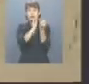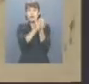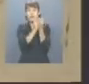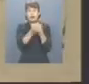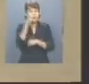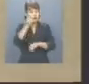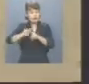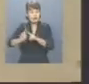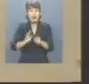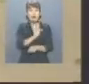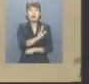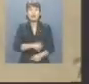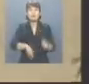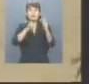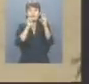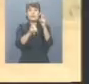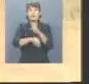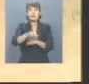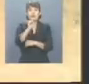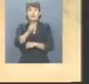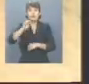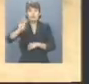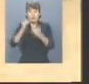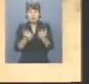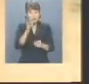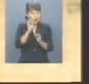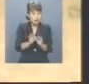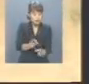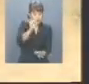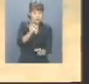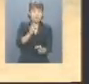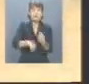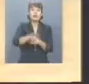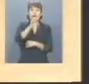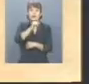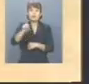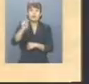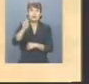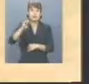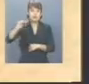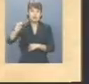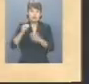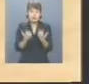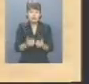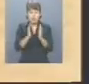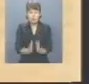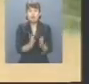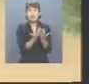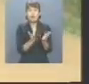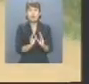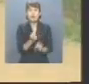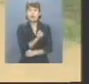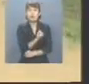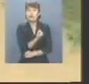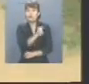ตพื้นที่ลุ่มบางจุดระดับน้ำสูง50เซนติเมตรถึง1เมตรทำให้ชาวบ้านในพื้นที่กว่า300ครอบครัวเดินทางลำบากนะ